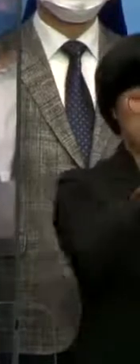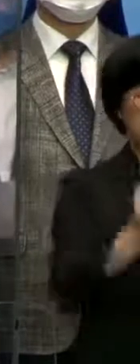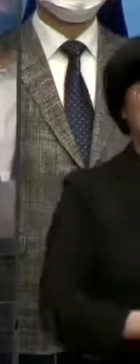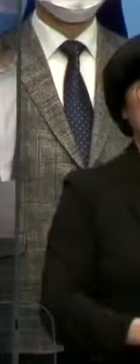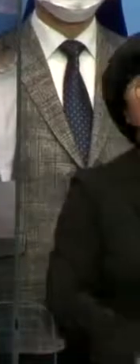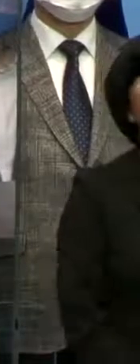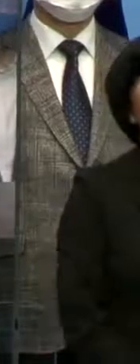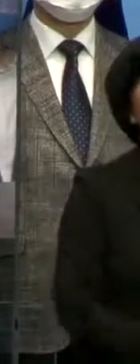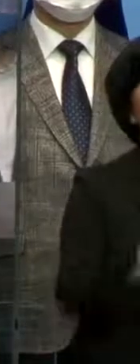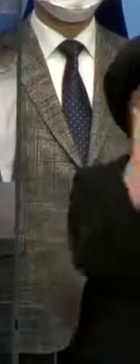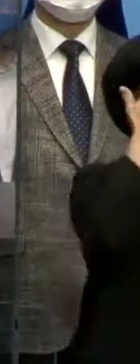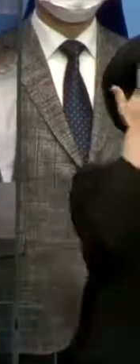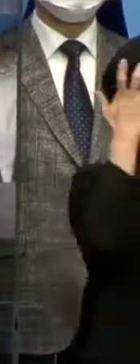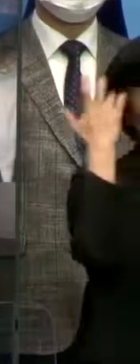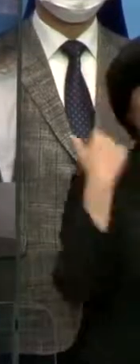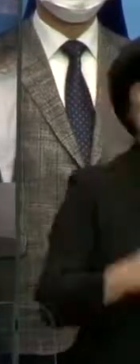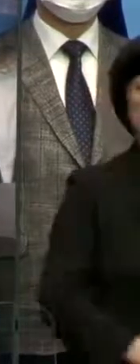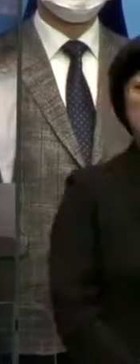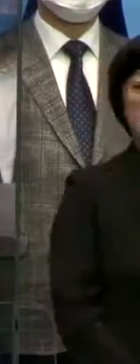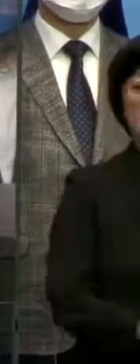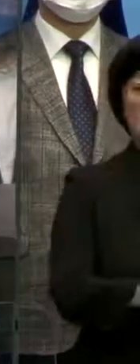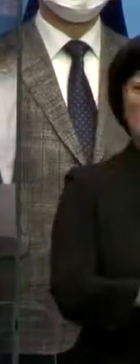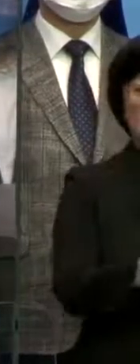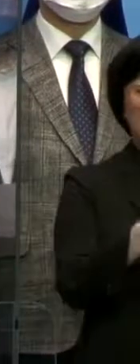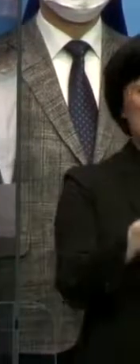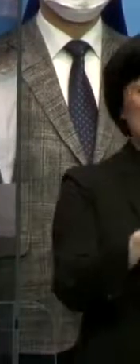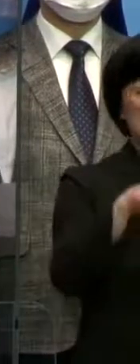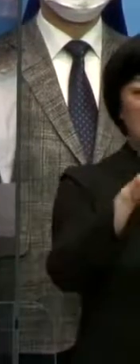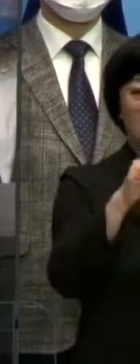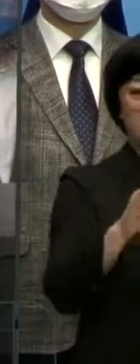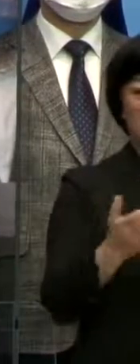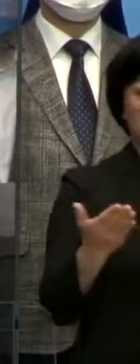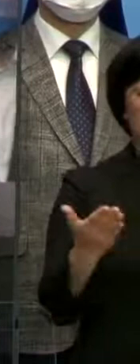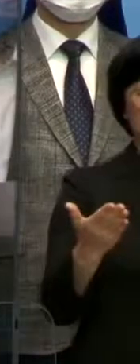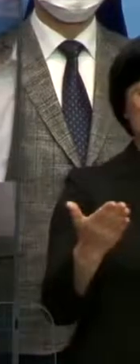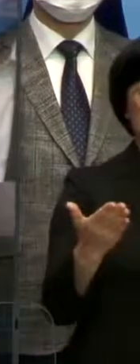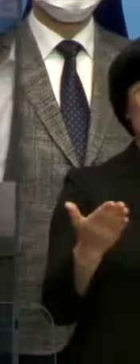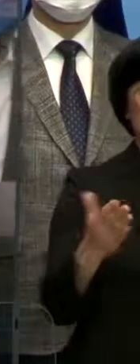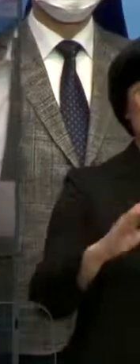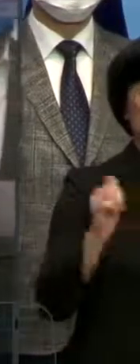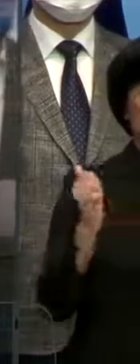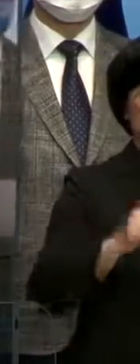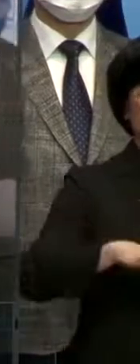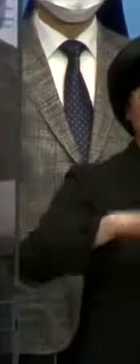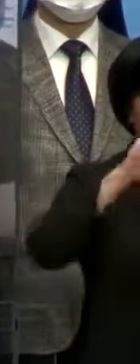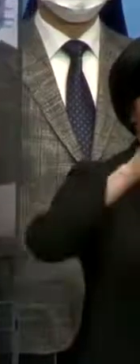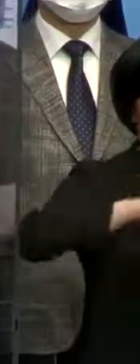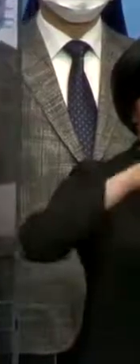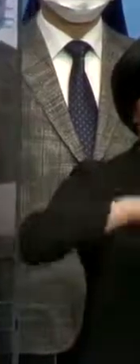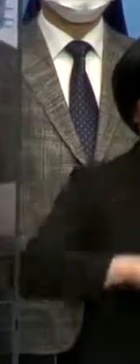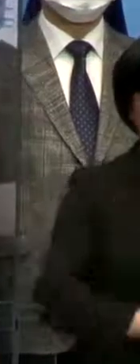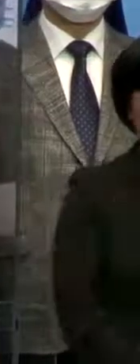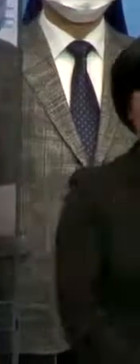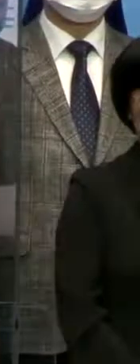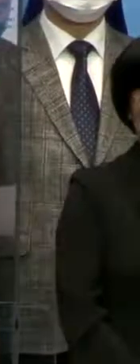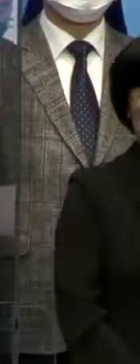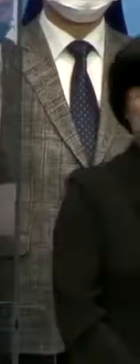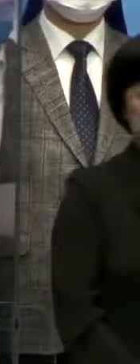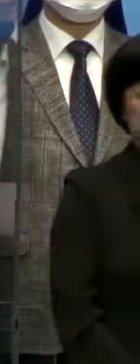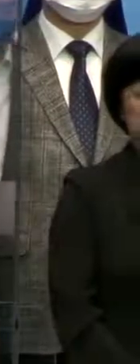하겠습니다. 그러면 먼저 정춘숙 의원님께서 먼저 낭독해 주시기 바랍니다.